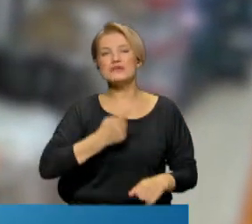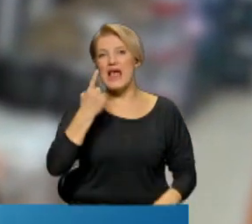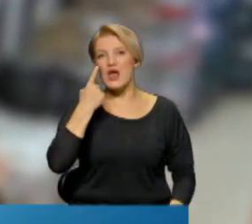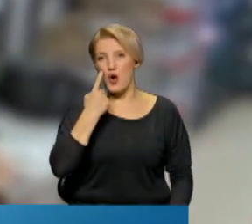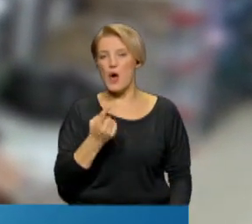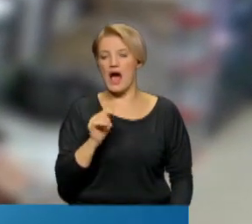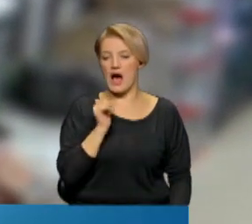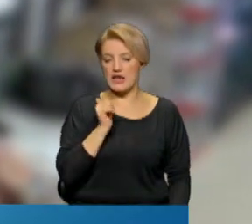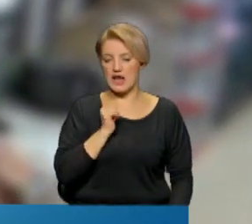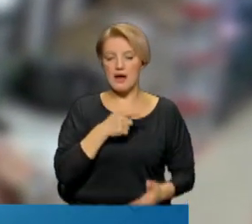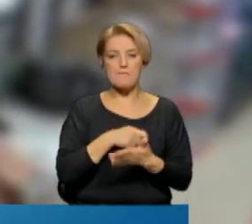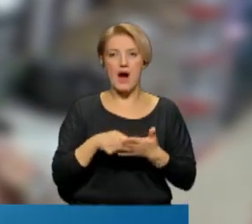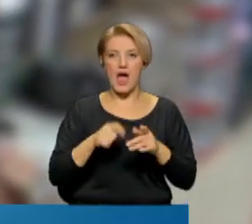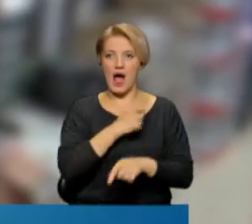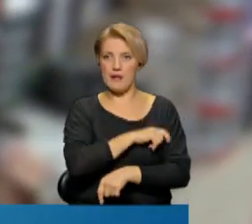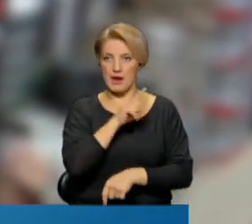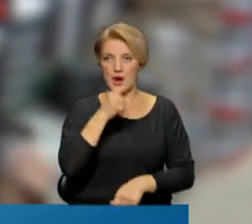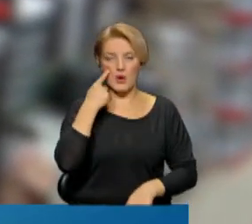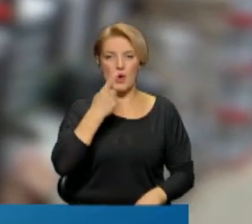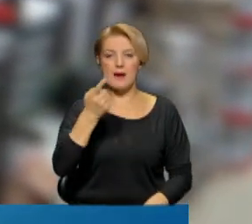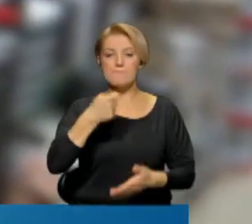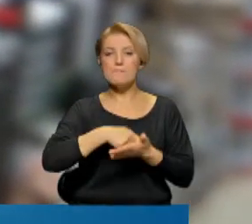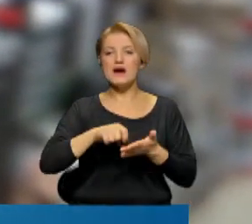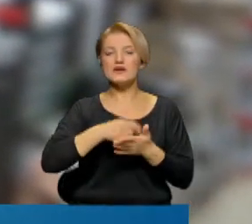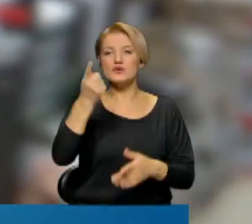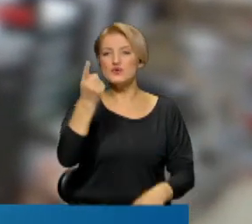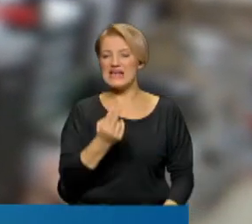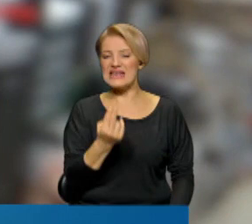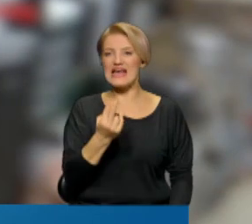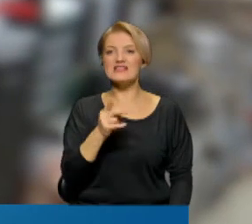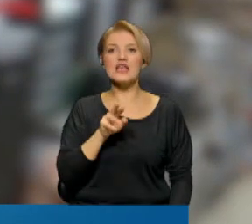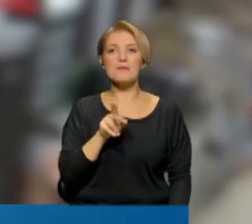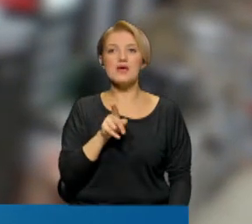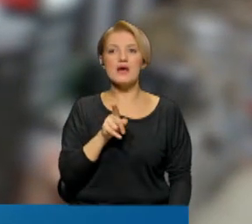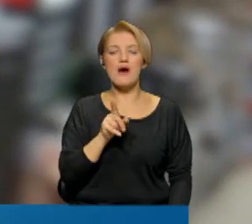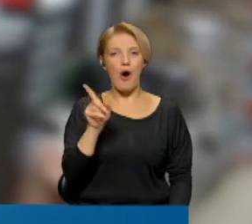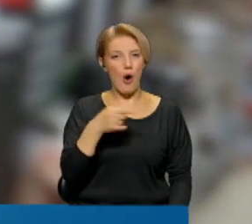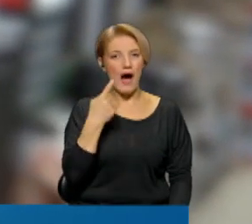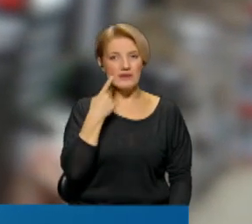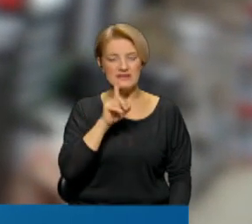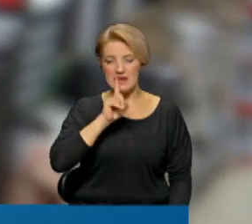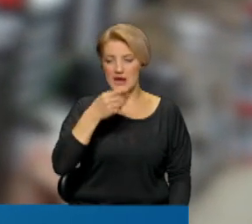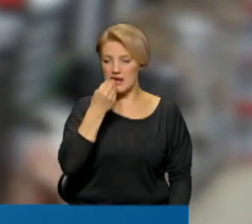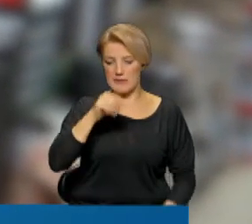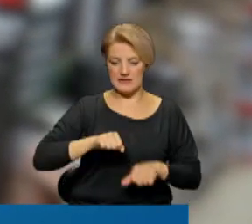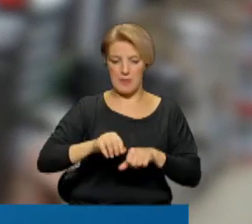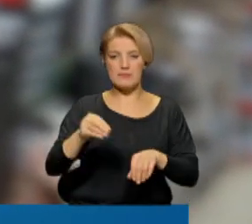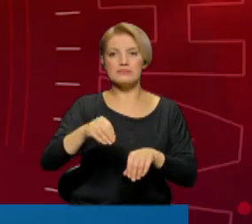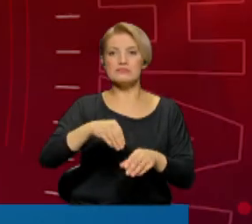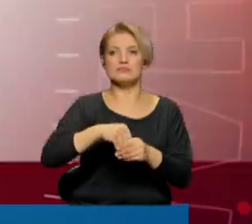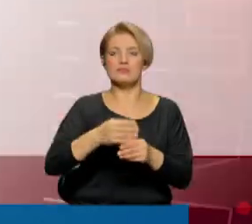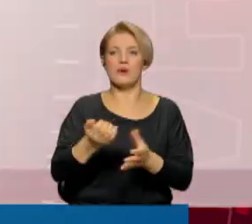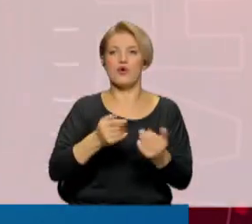da asgari ücretli maaşının %7'si civarında bir oranı sadece bu sepet için